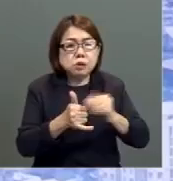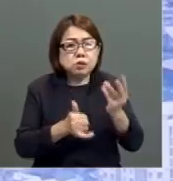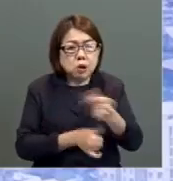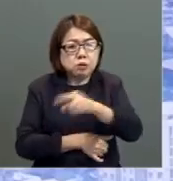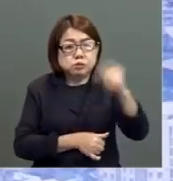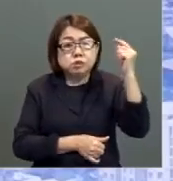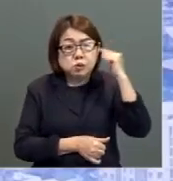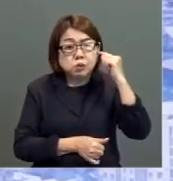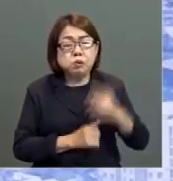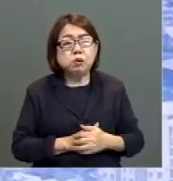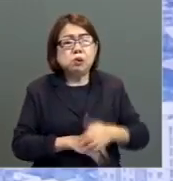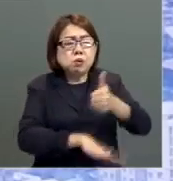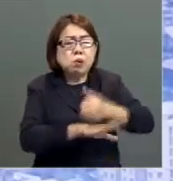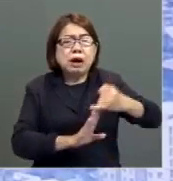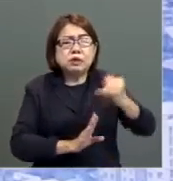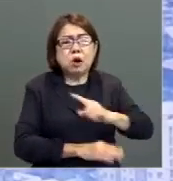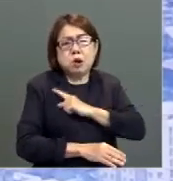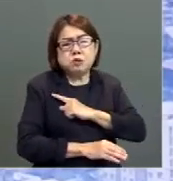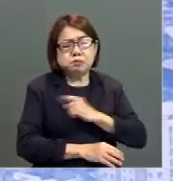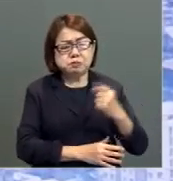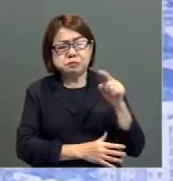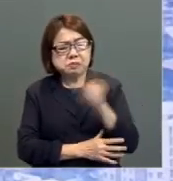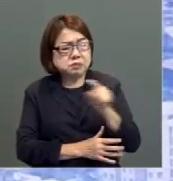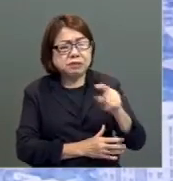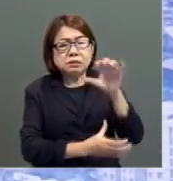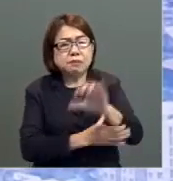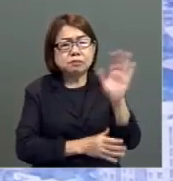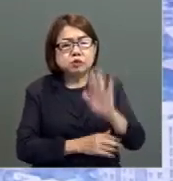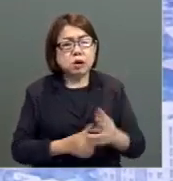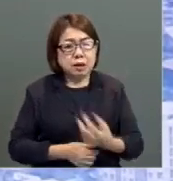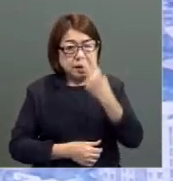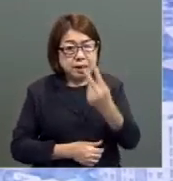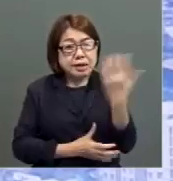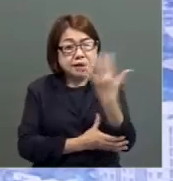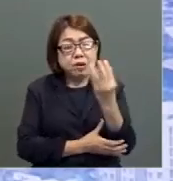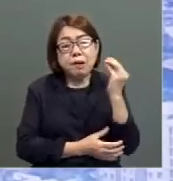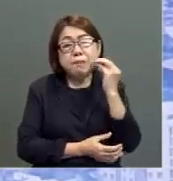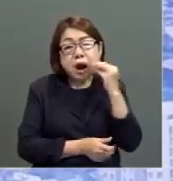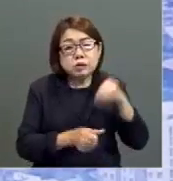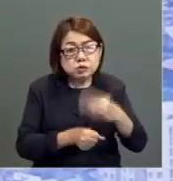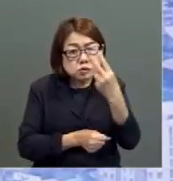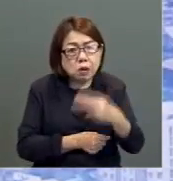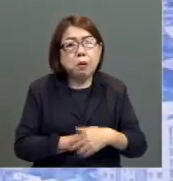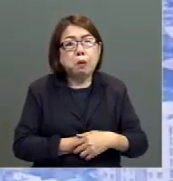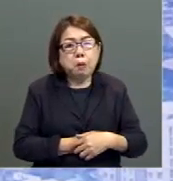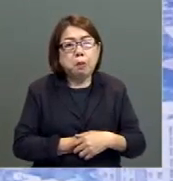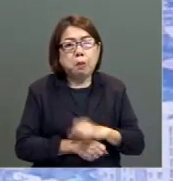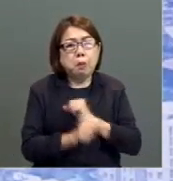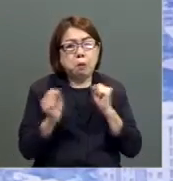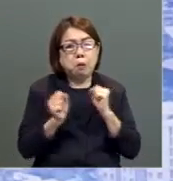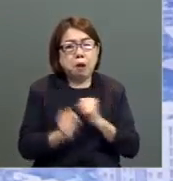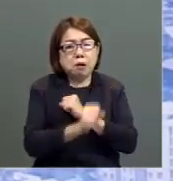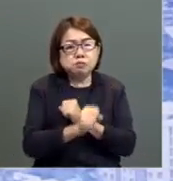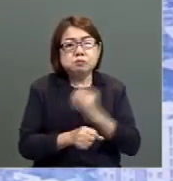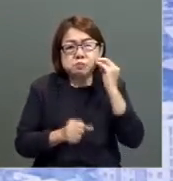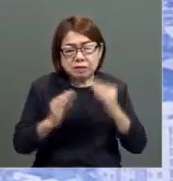หรือไม่ต้องให้พ่อเมืองมาสั่งท่านเองฟังจากรายการนี้อยู่ในบ้านท่านท่านใส่หน้ากากอนามัยนะครับอยู่ในบ้านท่านท่